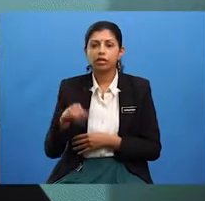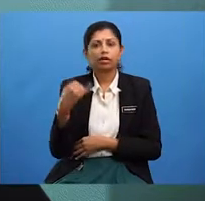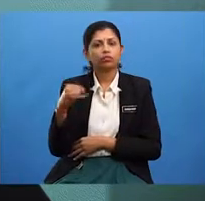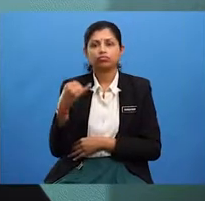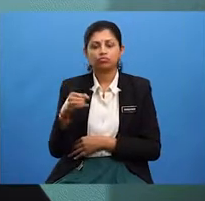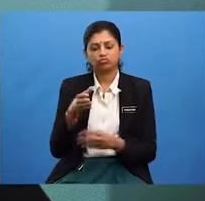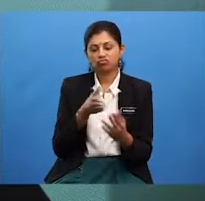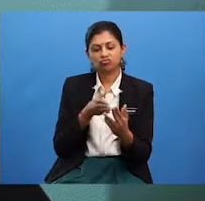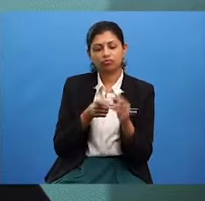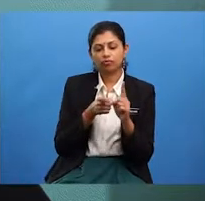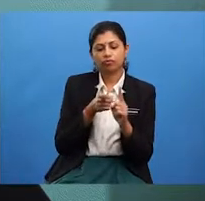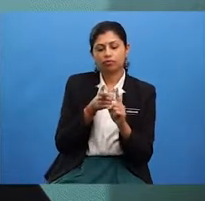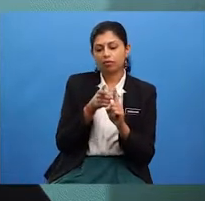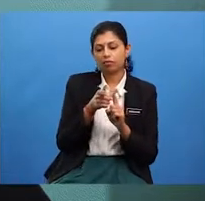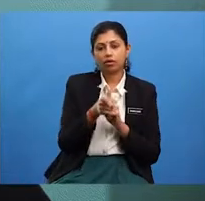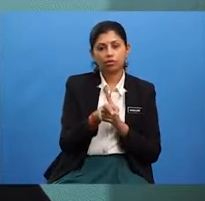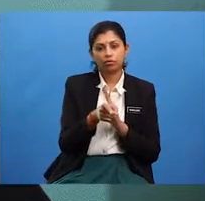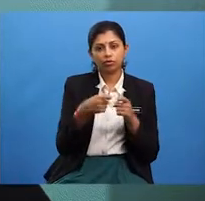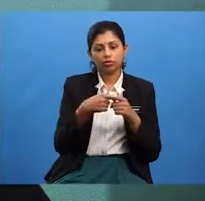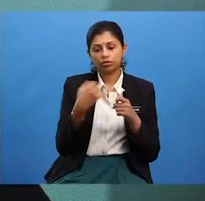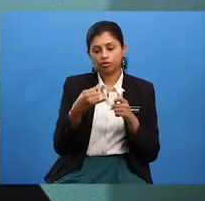membenarkan arus elektrik melaluinya.